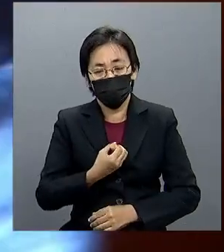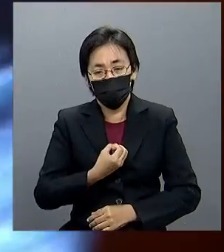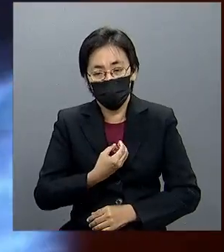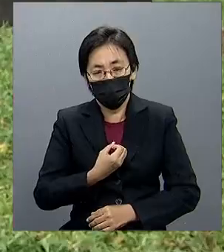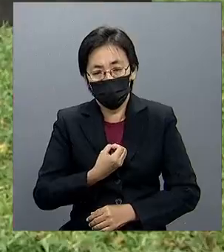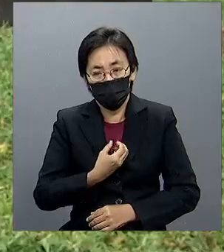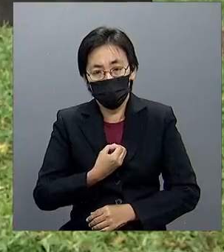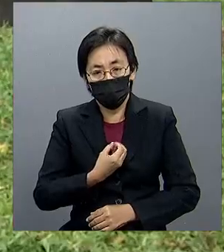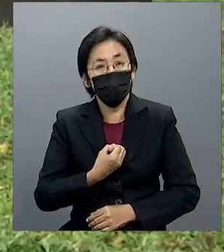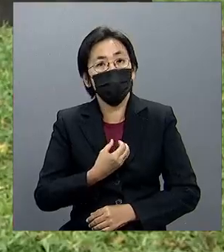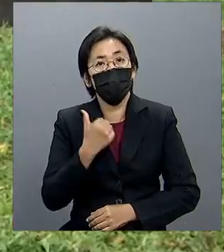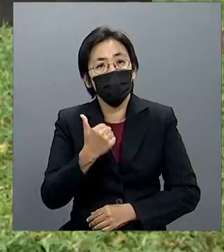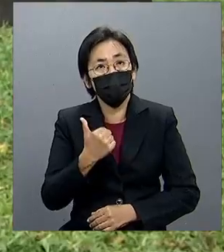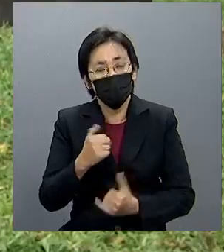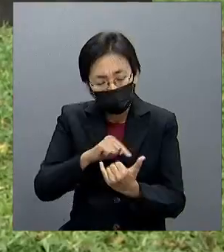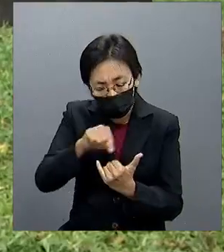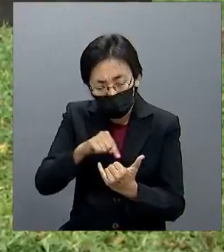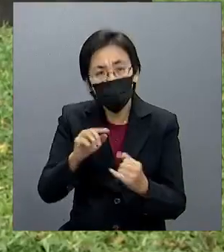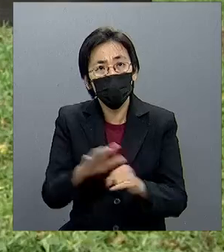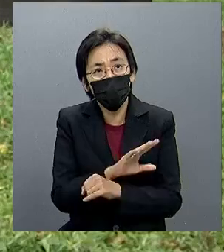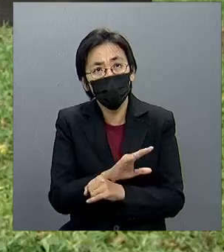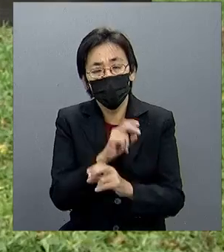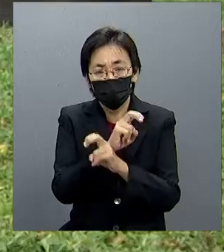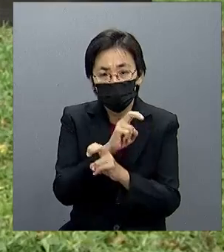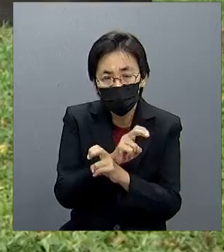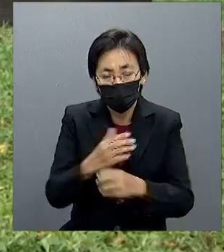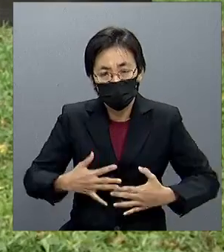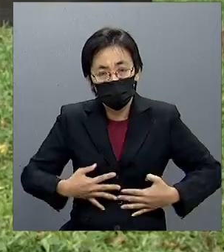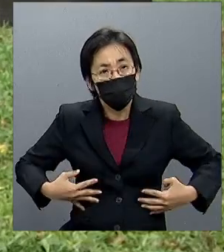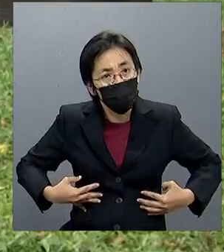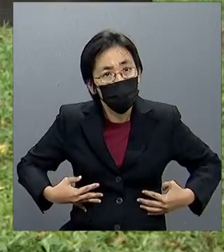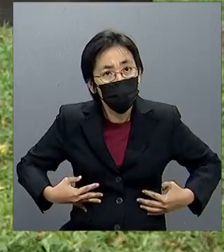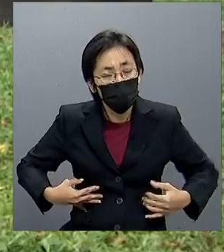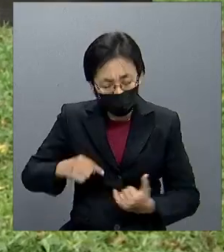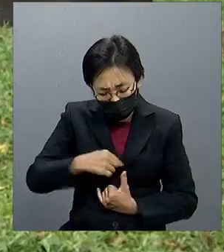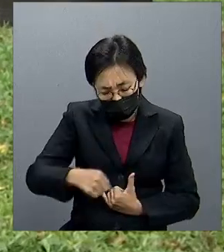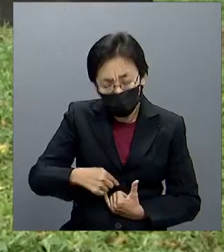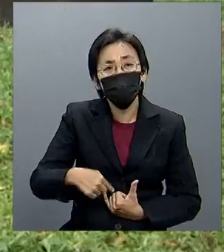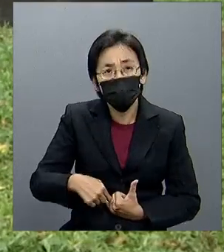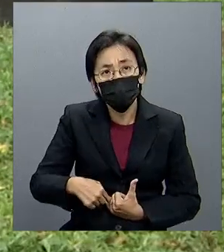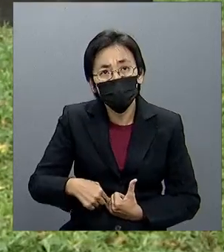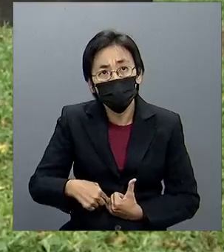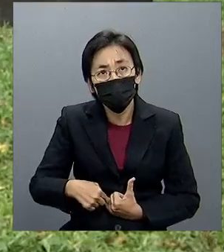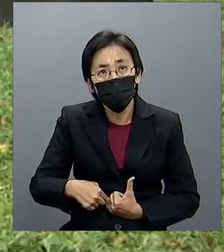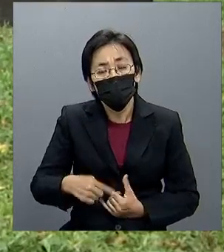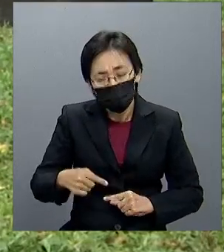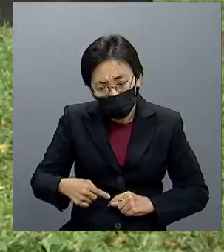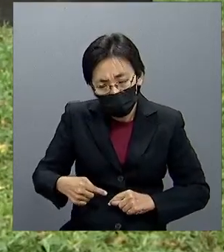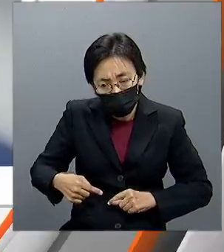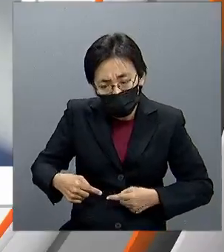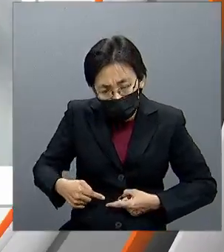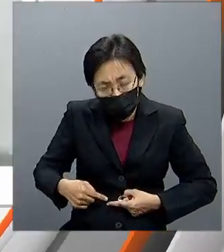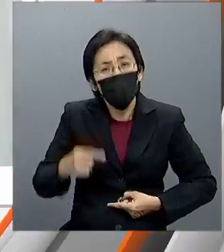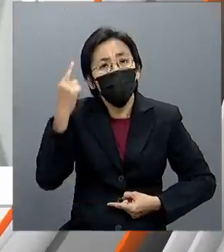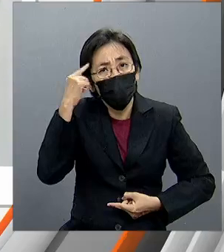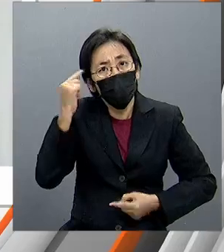วะครบทุกอย่างค่ะกระดูกสันหลังซี่โครงนะคะอวัยวะภายในภายนอกรวมถึงอวัยวะเพศเห็นชัดเจนในอายุครรภ์ที่12สัปดาห์ค่ะ